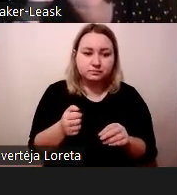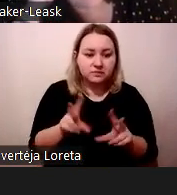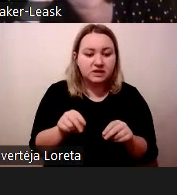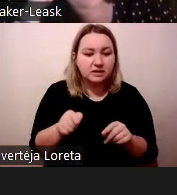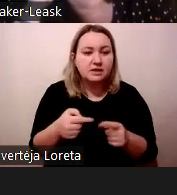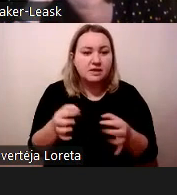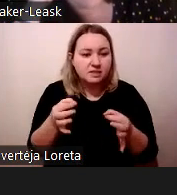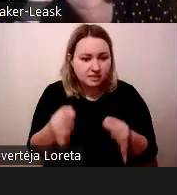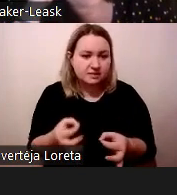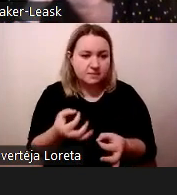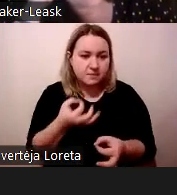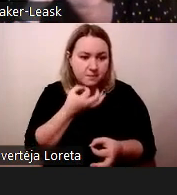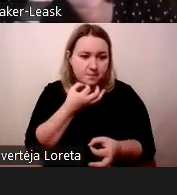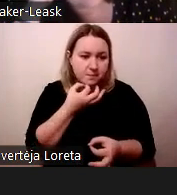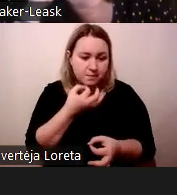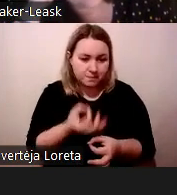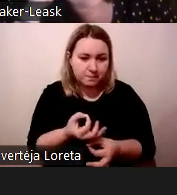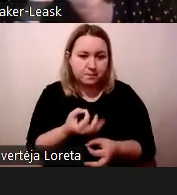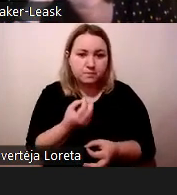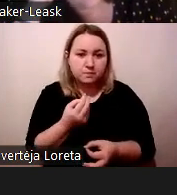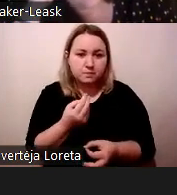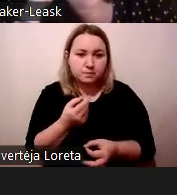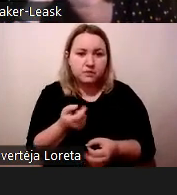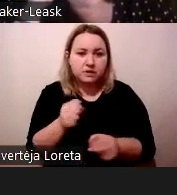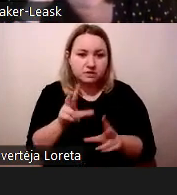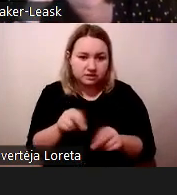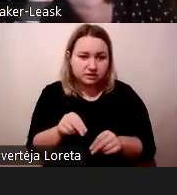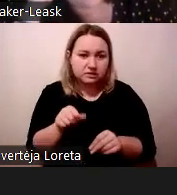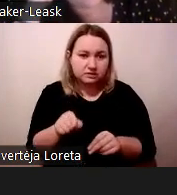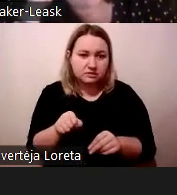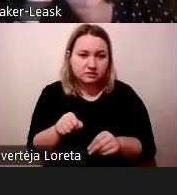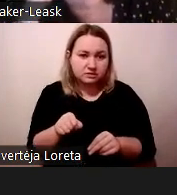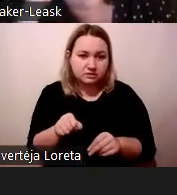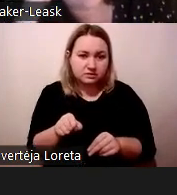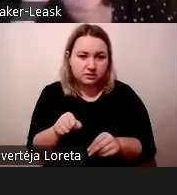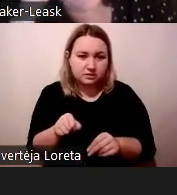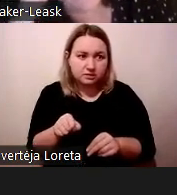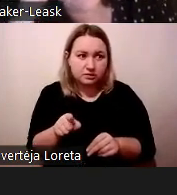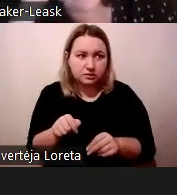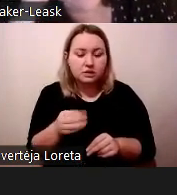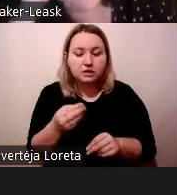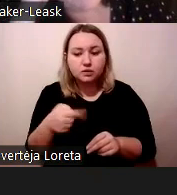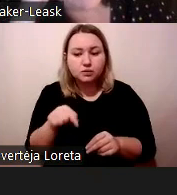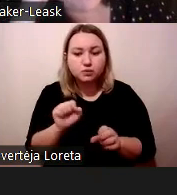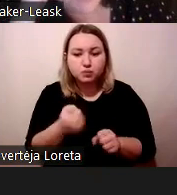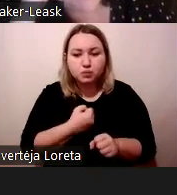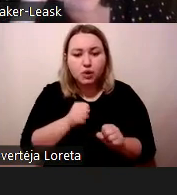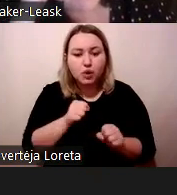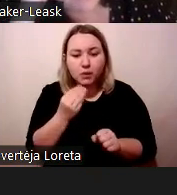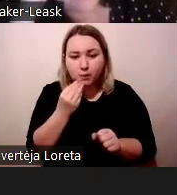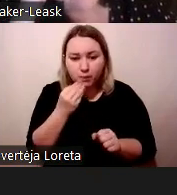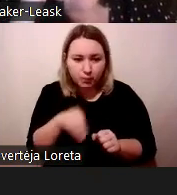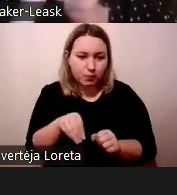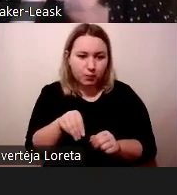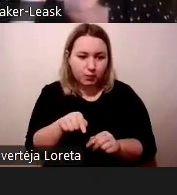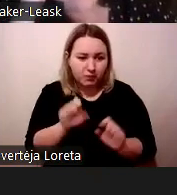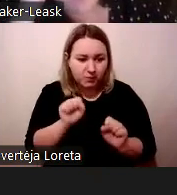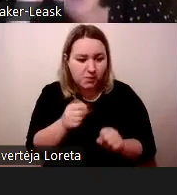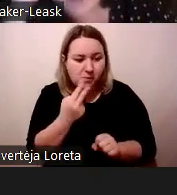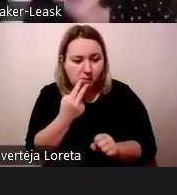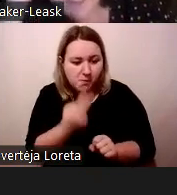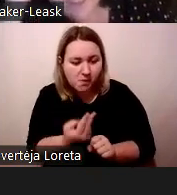teisingai pastebėjote ir jūs iš tikrųjų turite puikią galimybę matyti, kokia